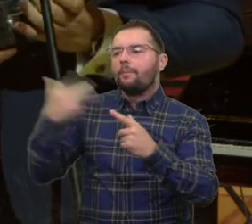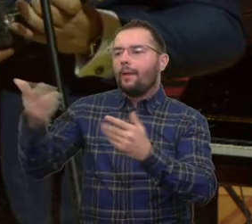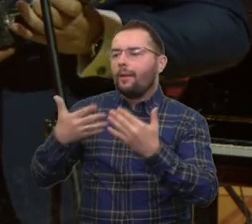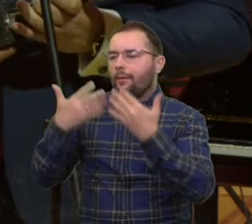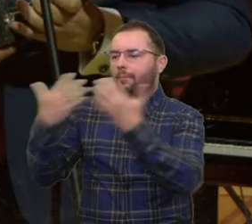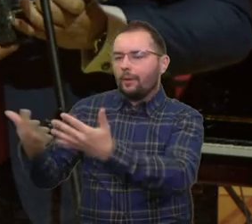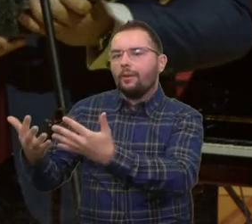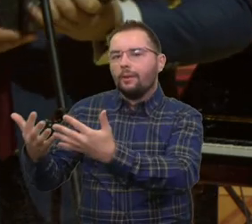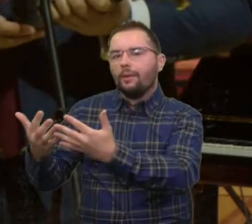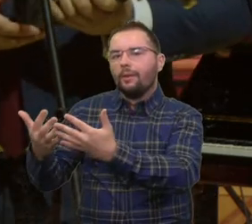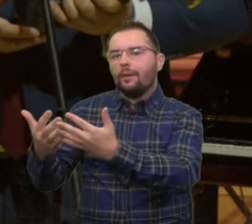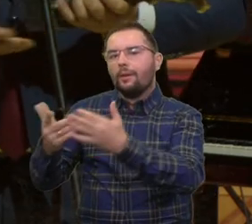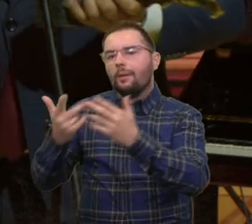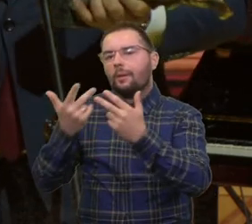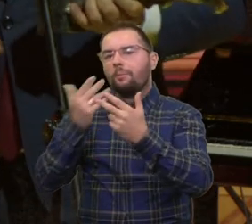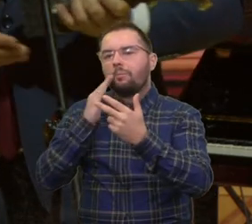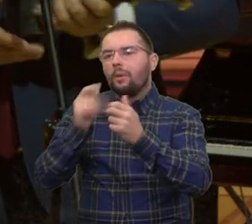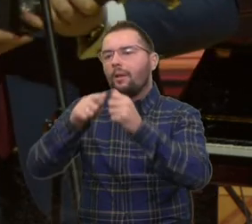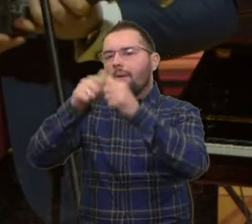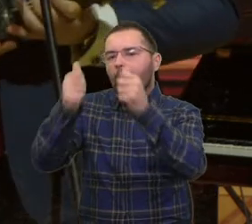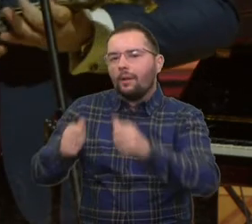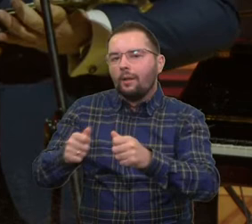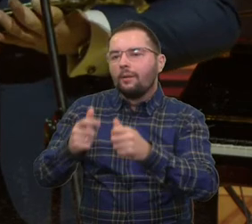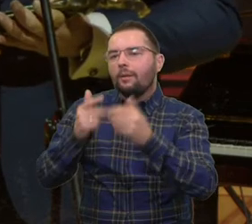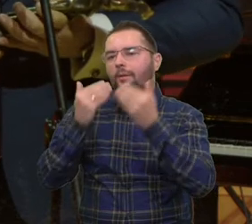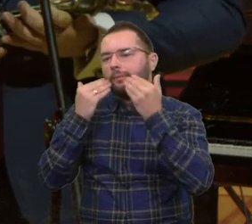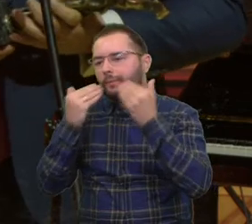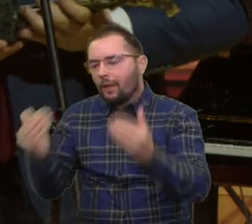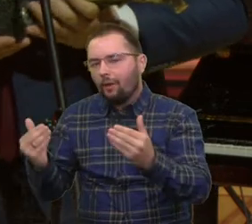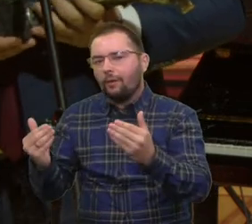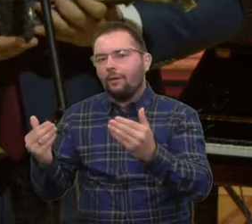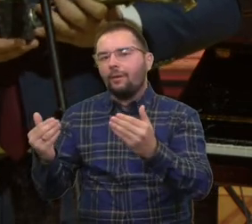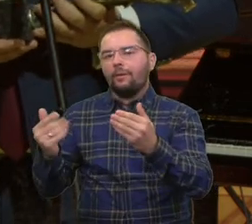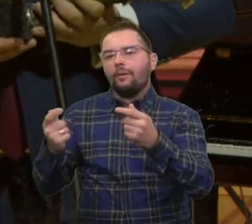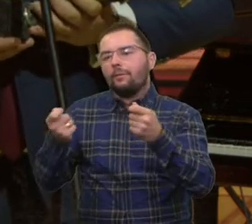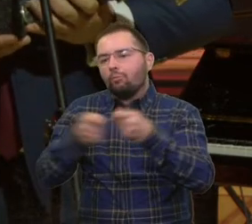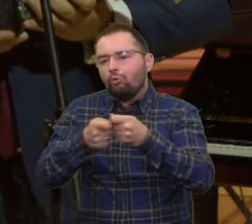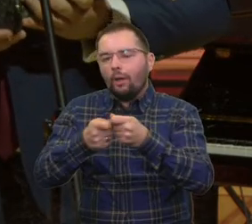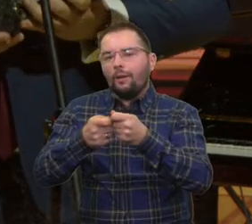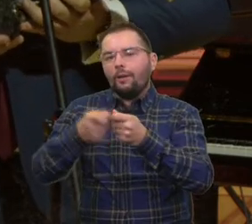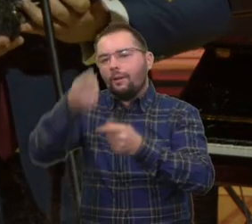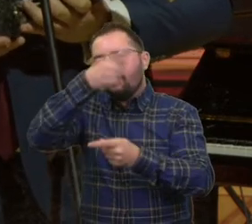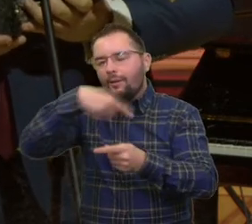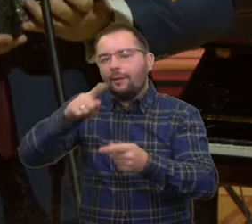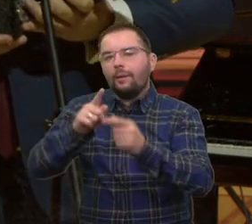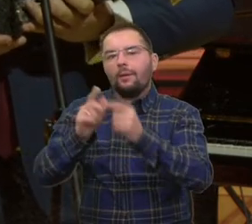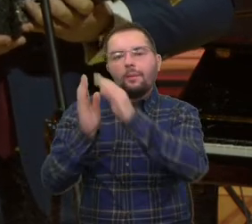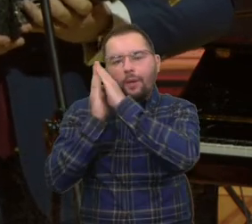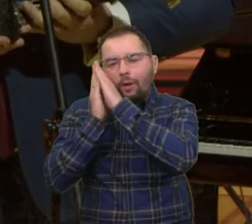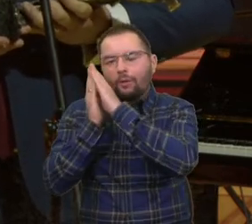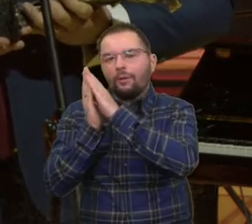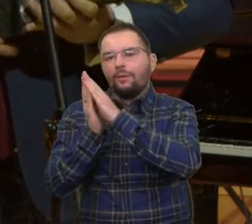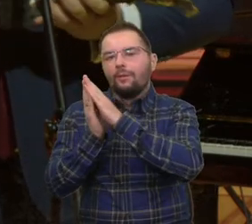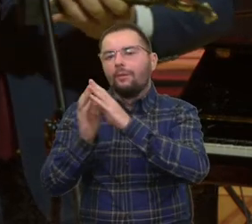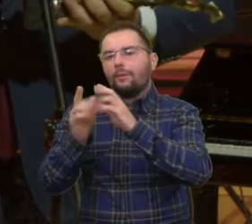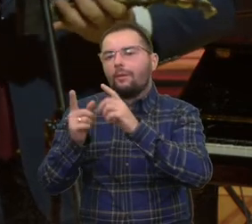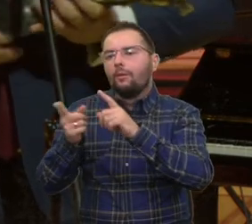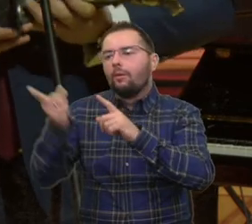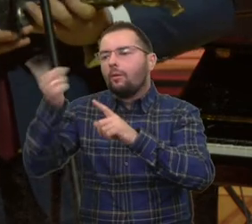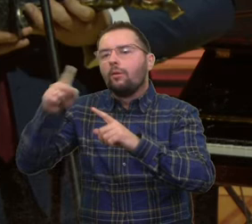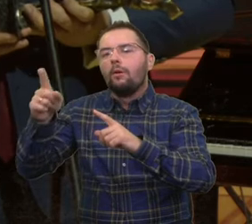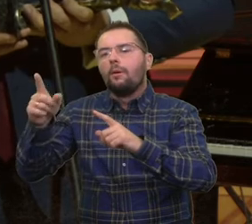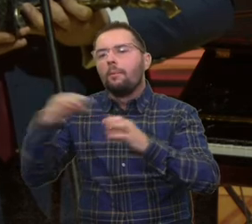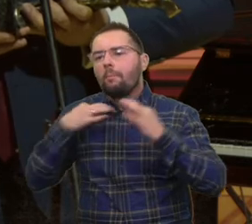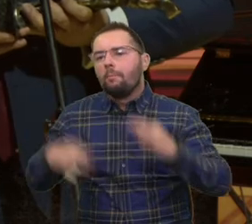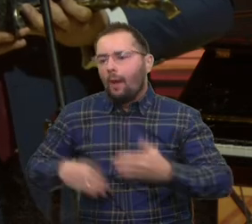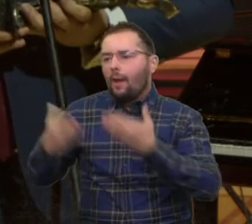tą statuetkę jako forma przewdzięczności wspólnoty samorządowej, mieszkańców za to, że pan się podjął tego